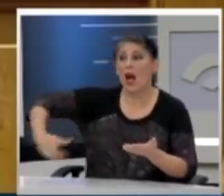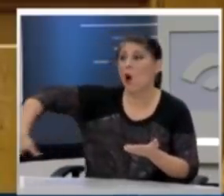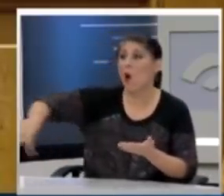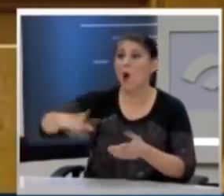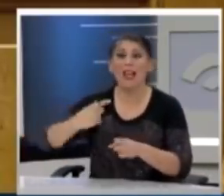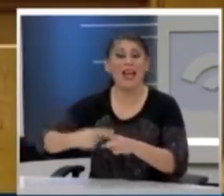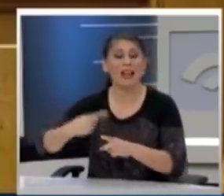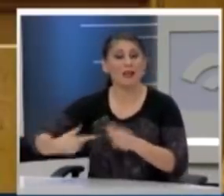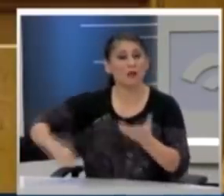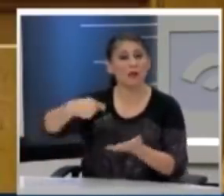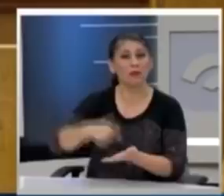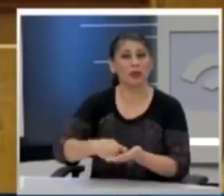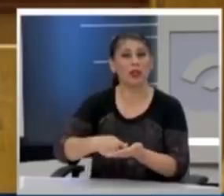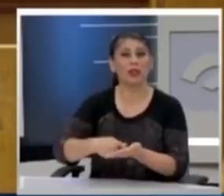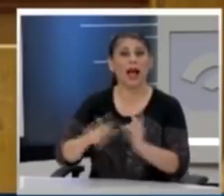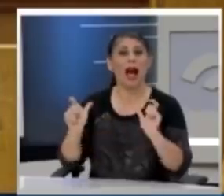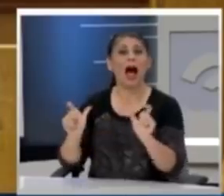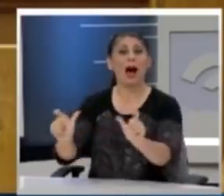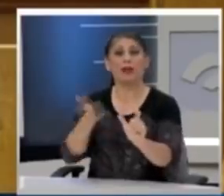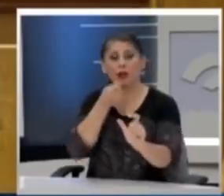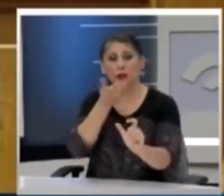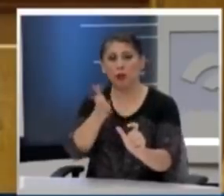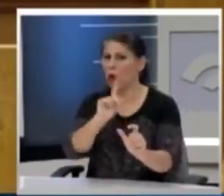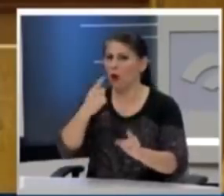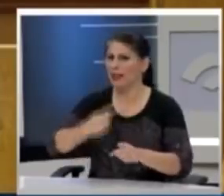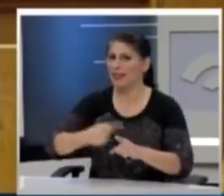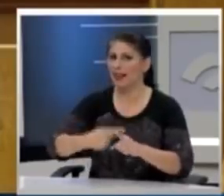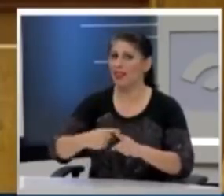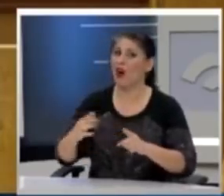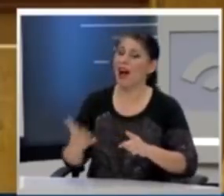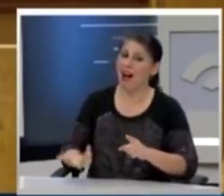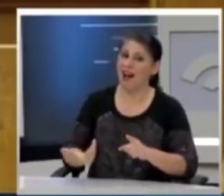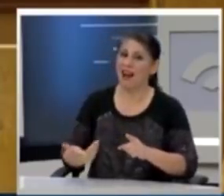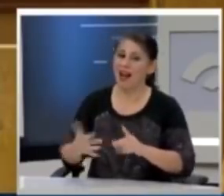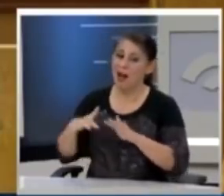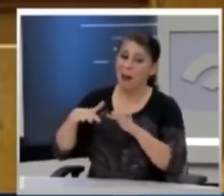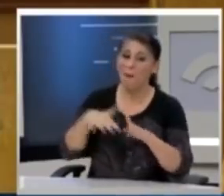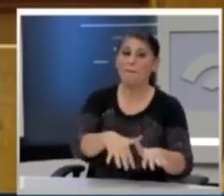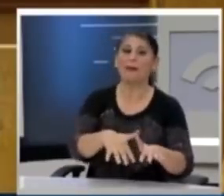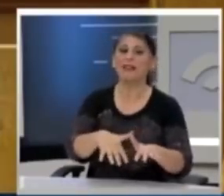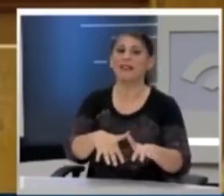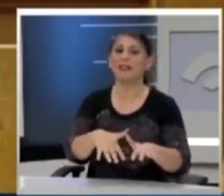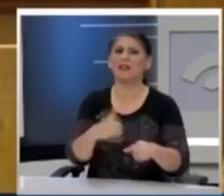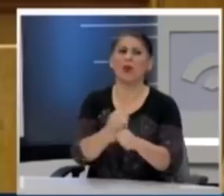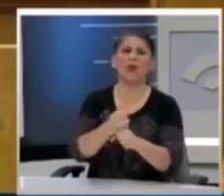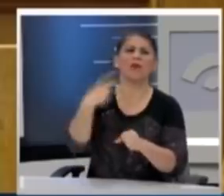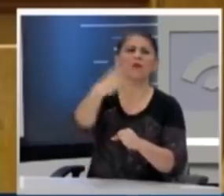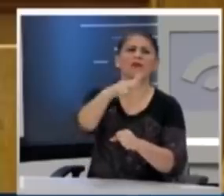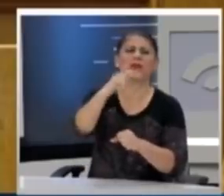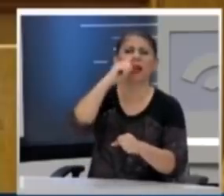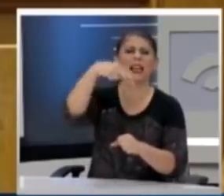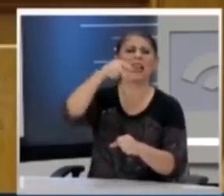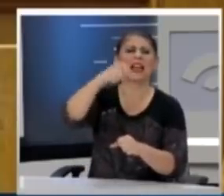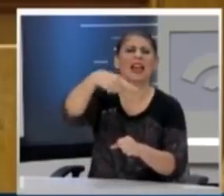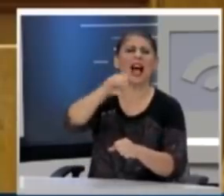μας κάθε χρόνο για τις αμυντικές δαπάνες όχι της ελλάδας αλλά για τις επιθετικές ενέργειες του νατο κυρίες και